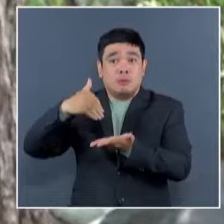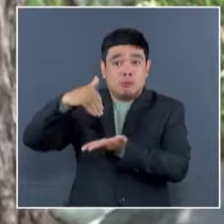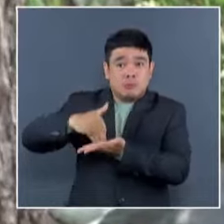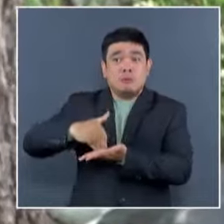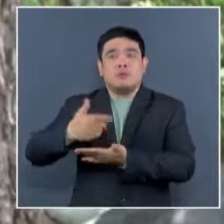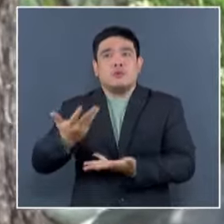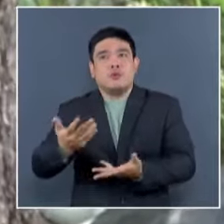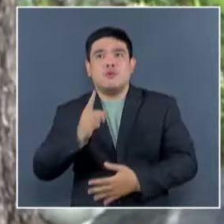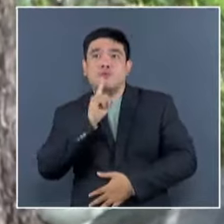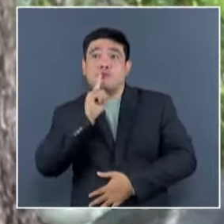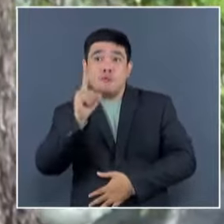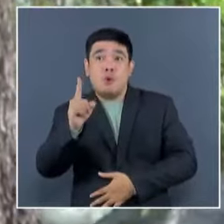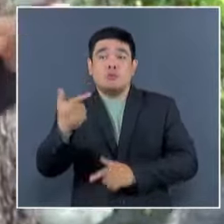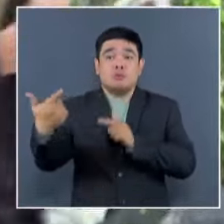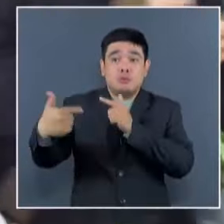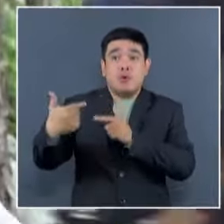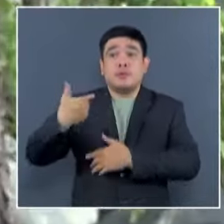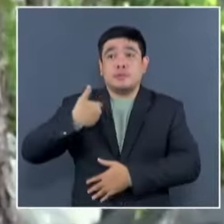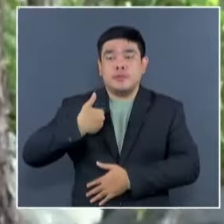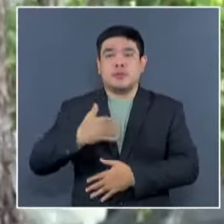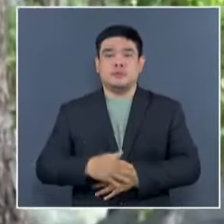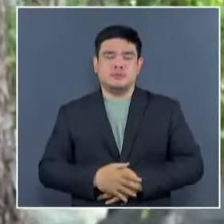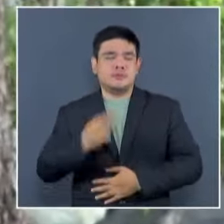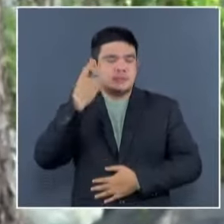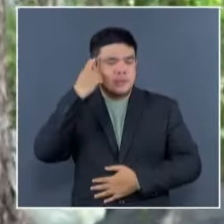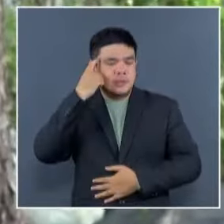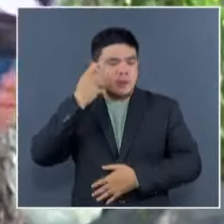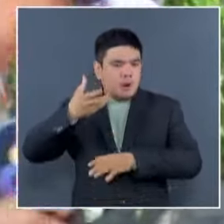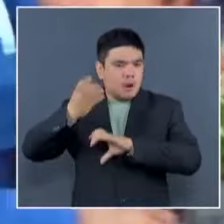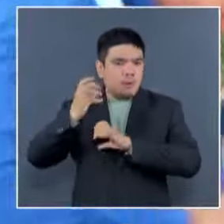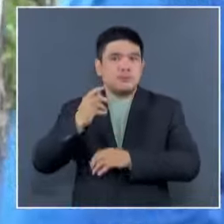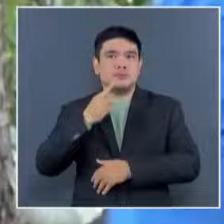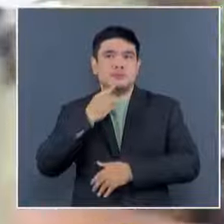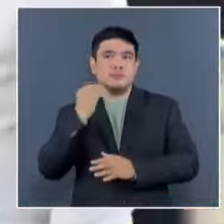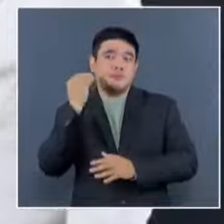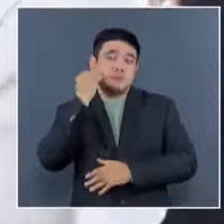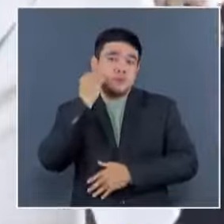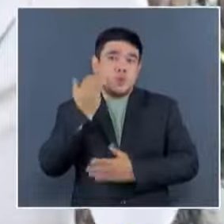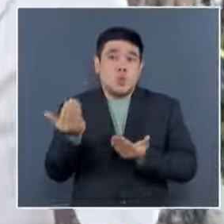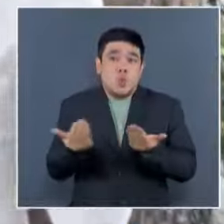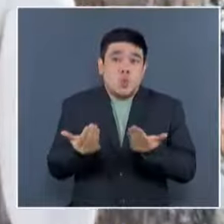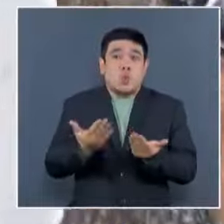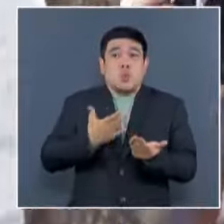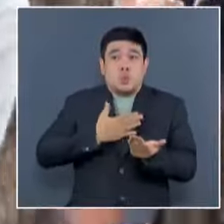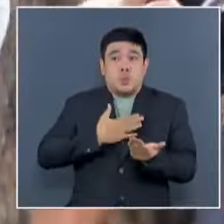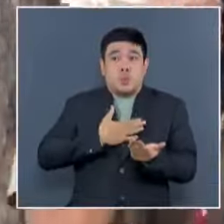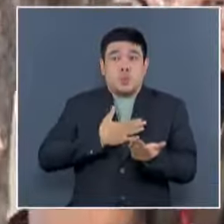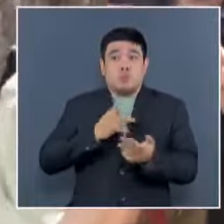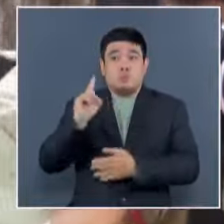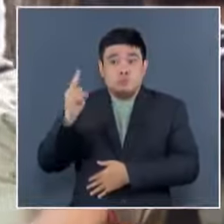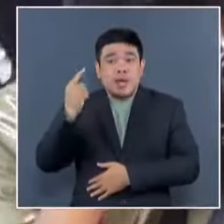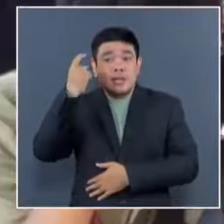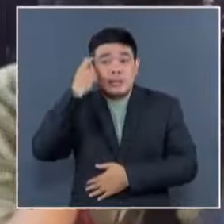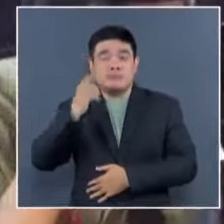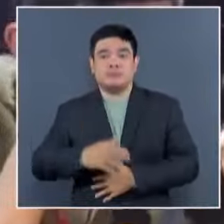คุณแซนก่อนนะนี่เคยฟ้องร้องกันนะฮะคุณผู้ชมฮะแล้วเคยกล่าวโอ้โหหอมแก้ม oh. บอกว่าเป็นลูกสาวฮะลูกสาวอีกคนนึงแล้